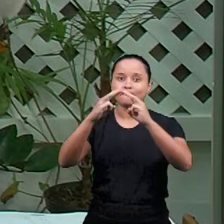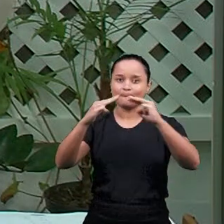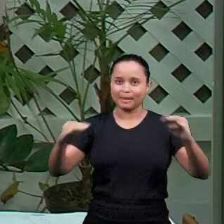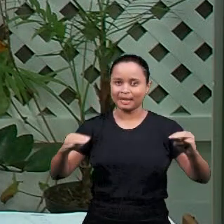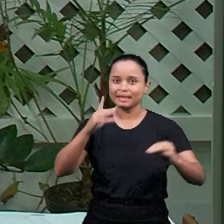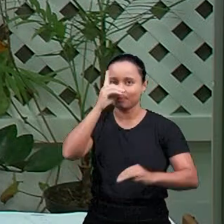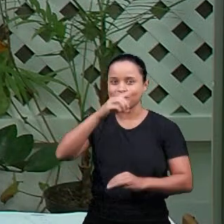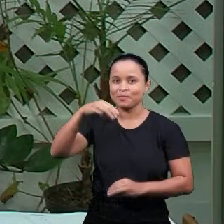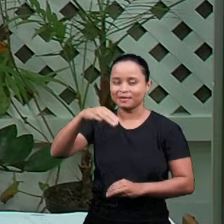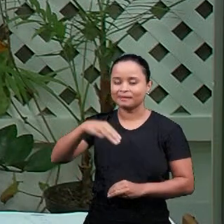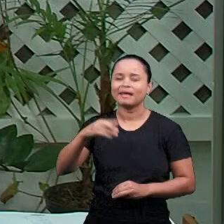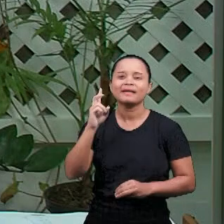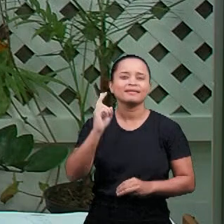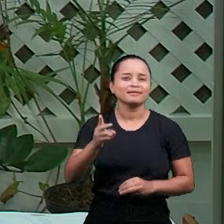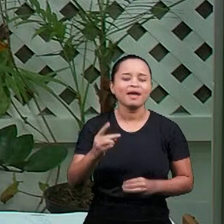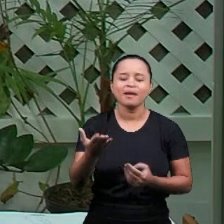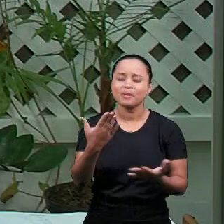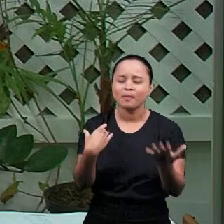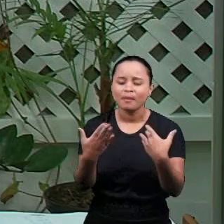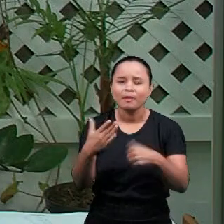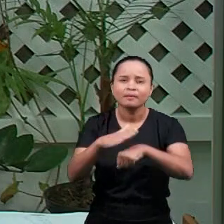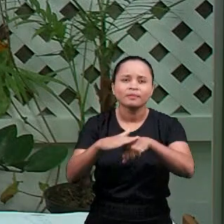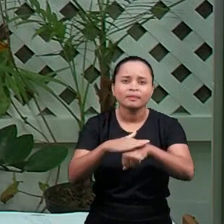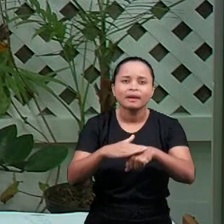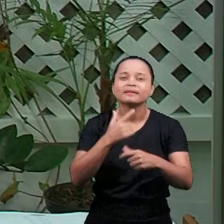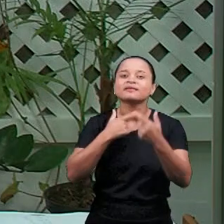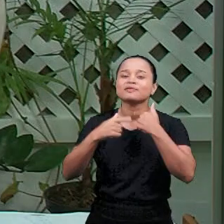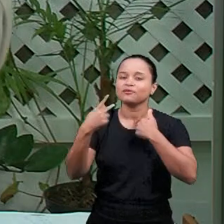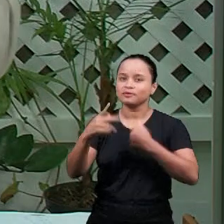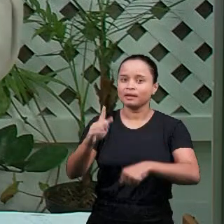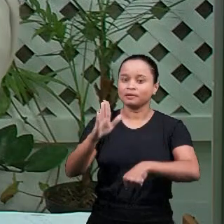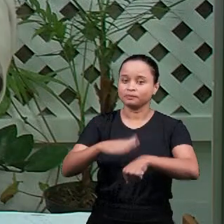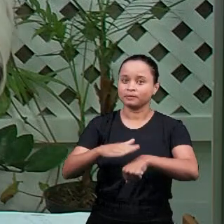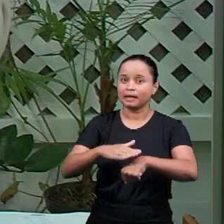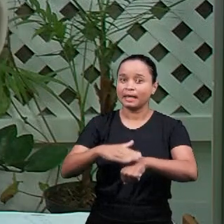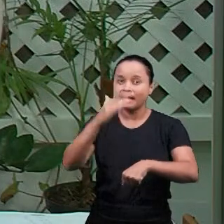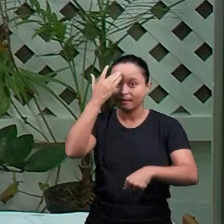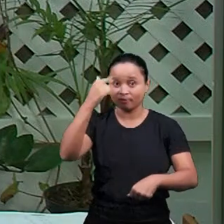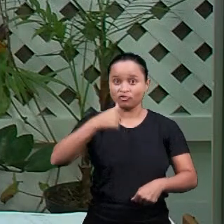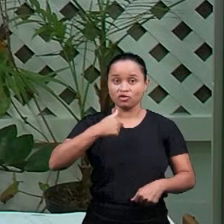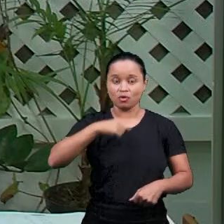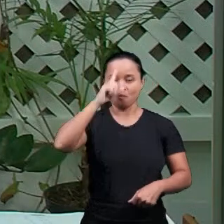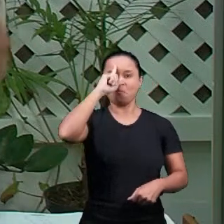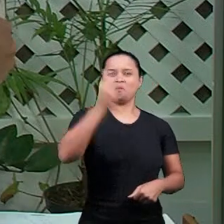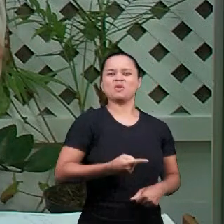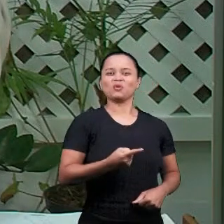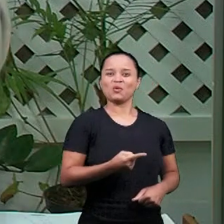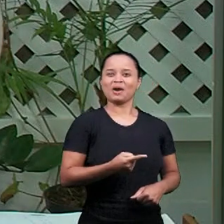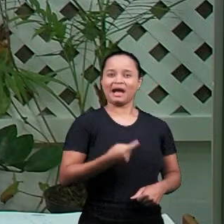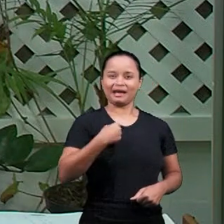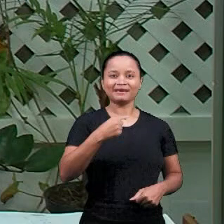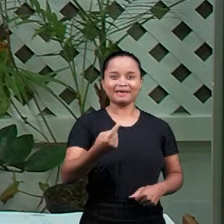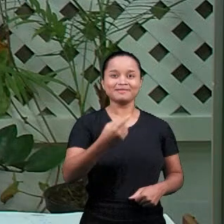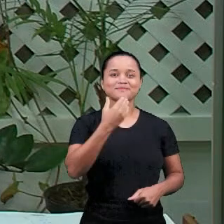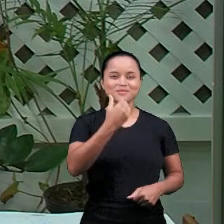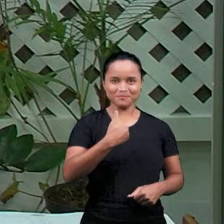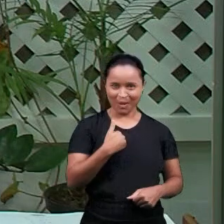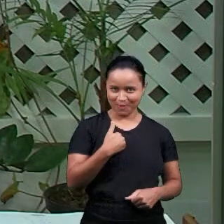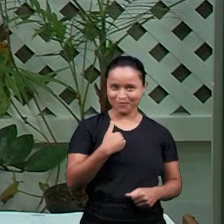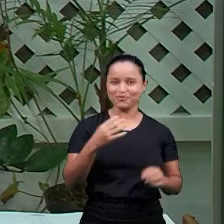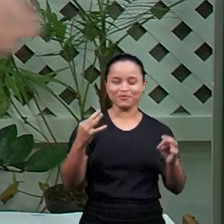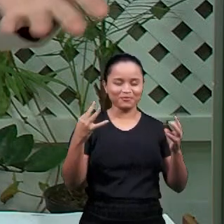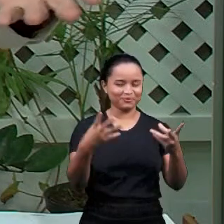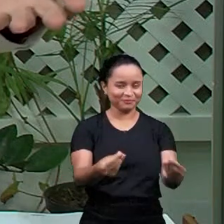au Manaïm. Ils font ce qu'ils veulent au Manaïm parce qu'ils pensent que je suis le propriétaire. Ils sont à